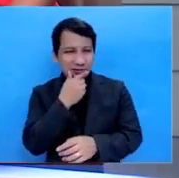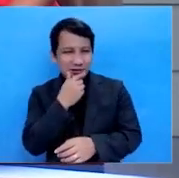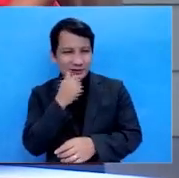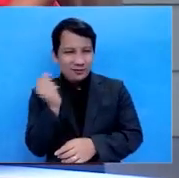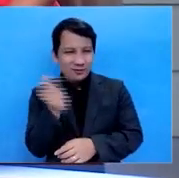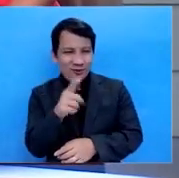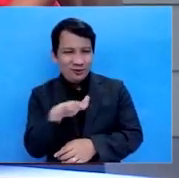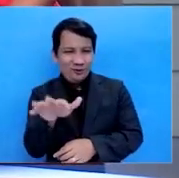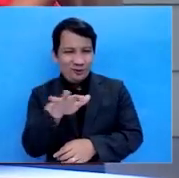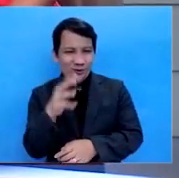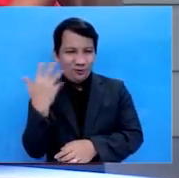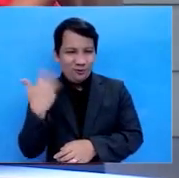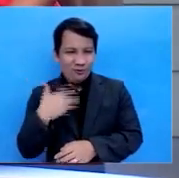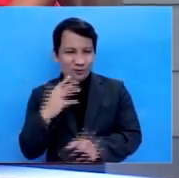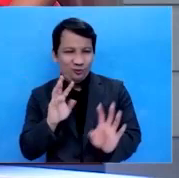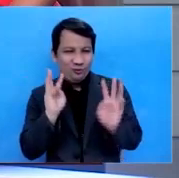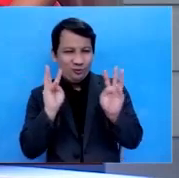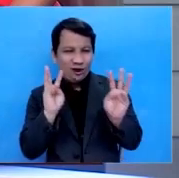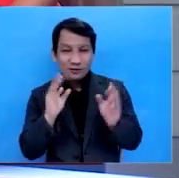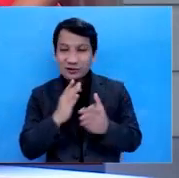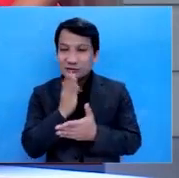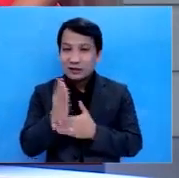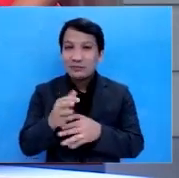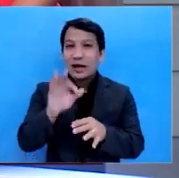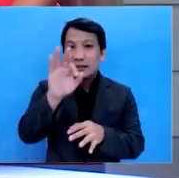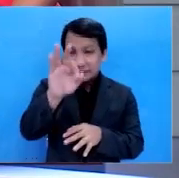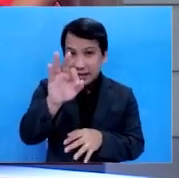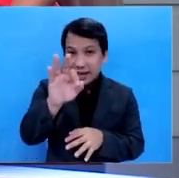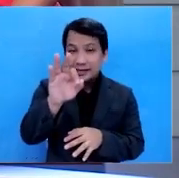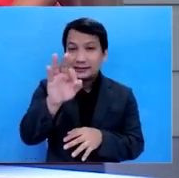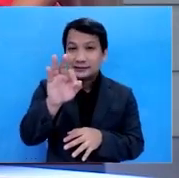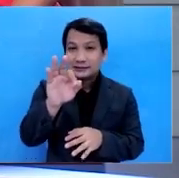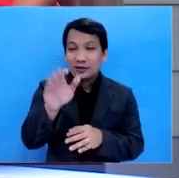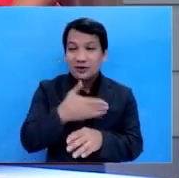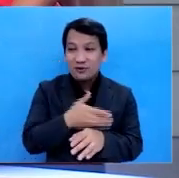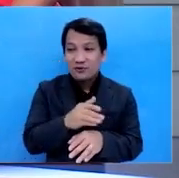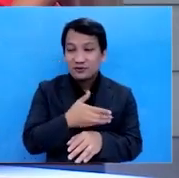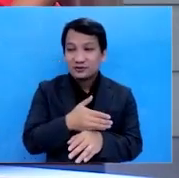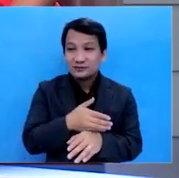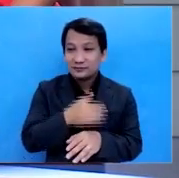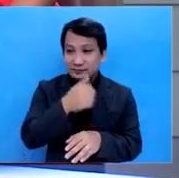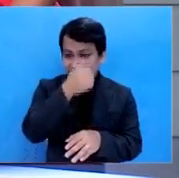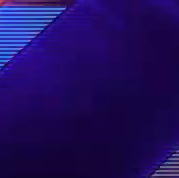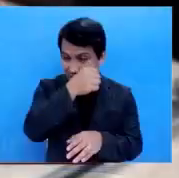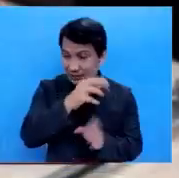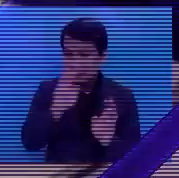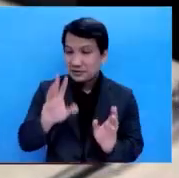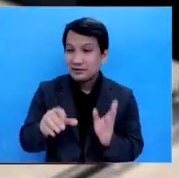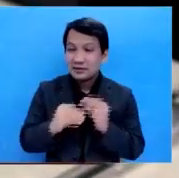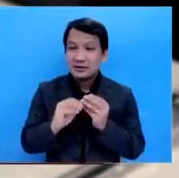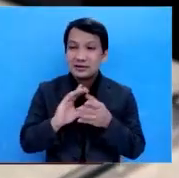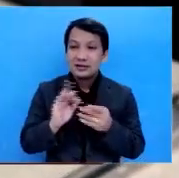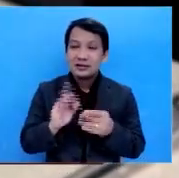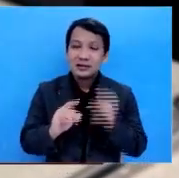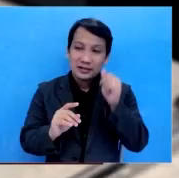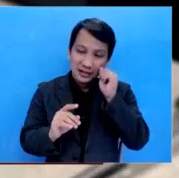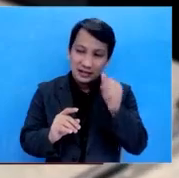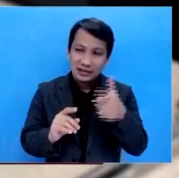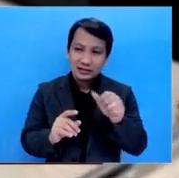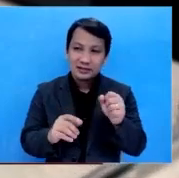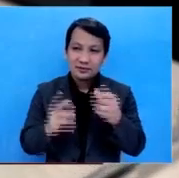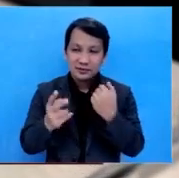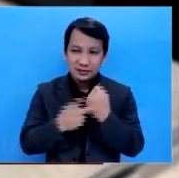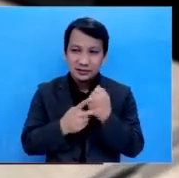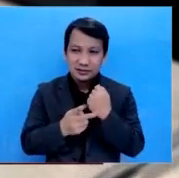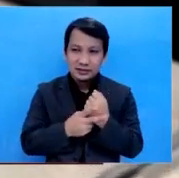lang dadalo lang naman siya sa Sham na concert. Ang kwento ni Angela, dahil nakaipon siya